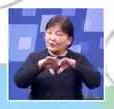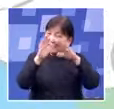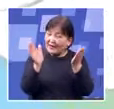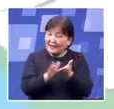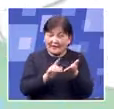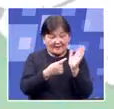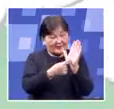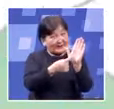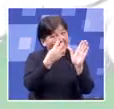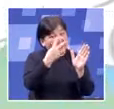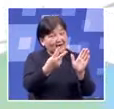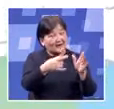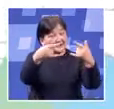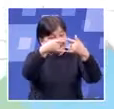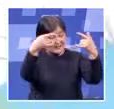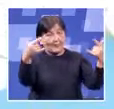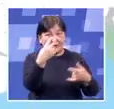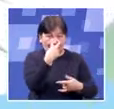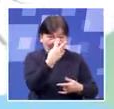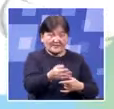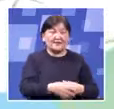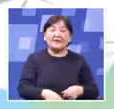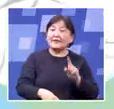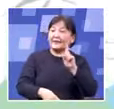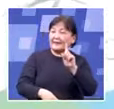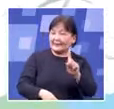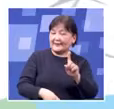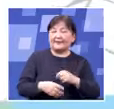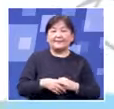байдгийг харцгаагаараа хүүхдүүдээ самарлуу харцгаая.